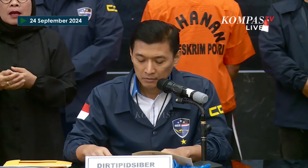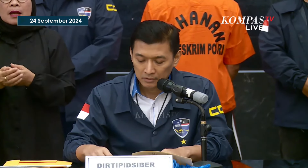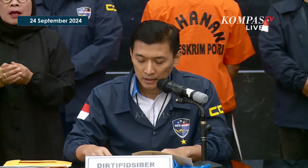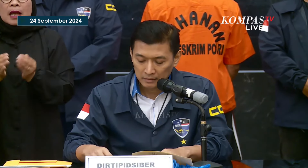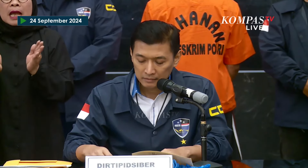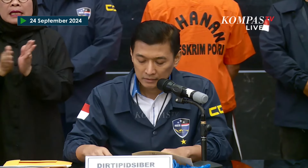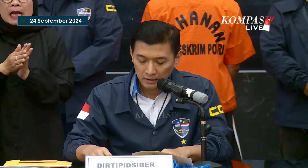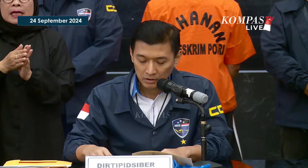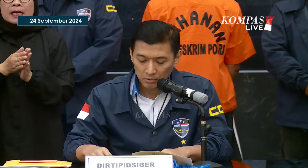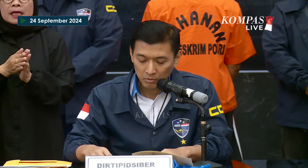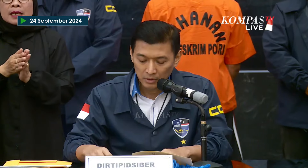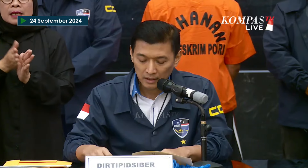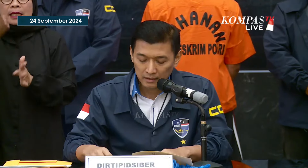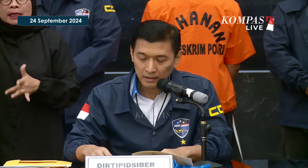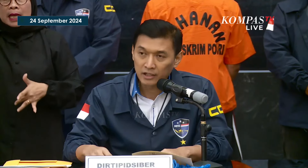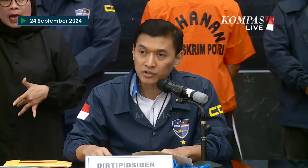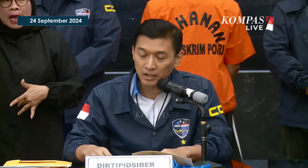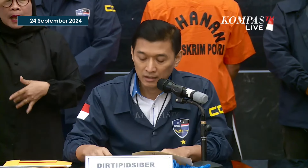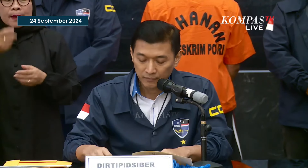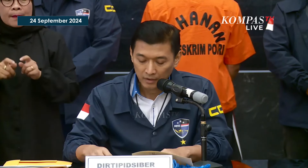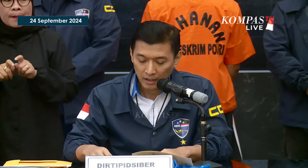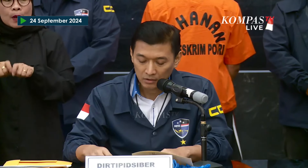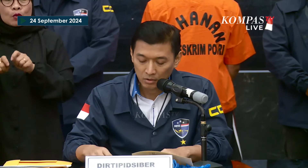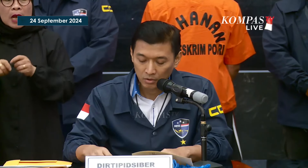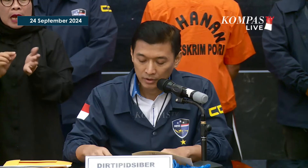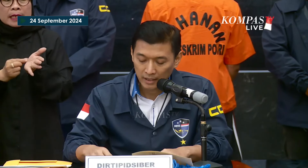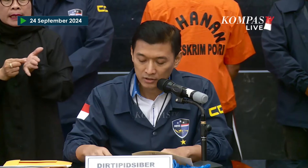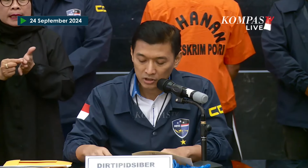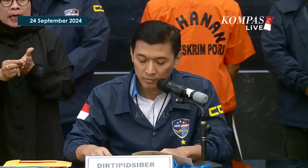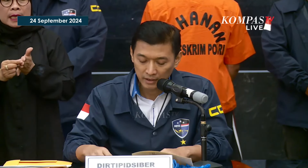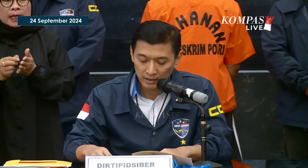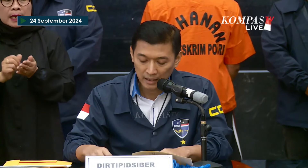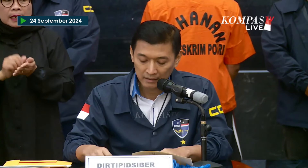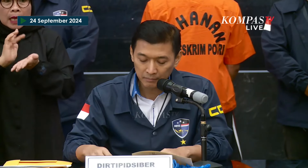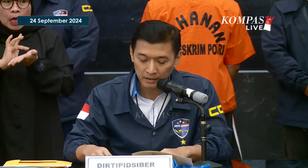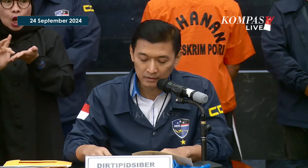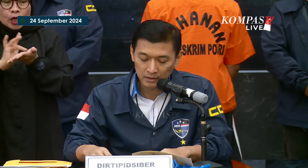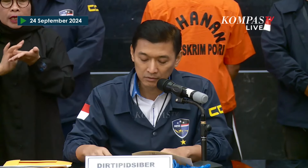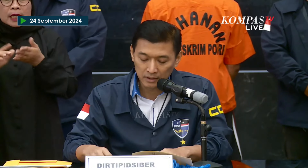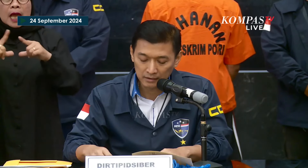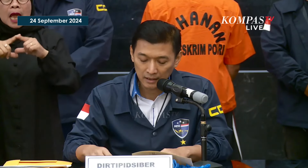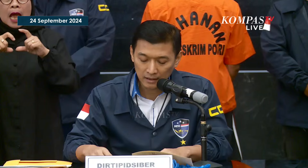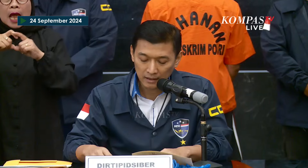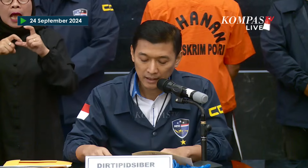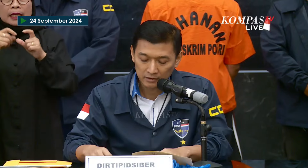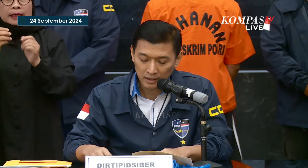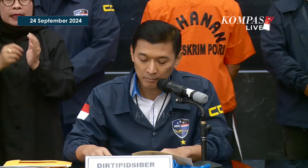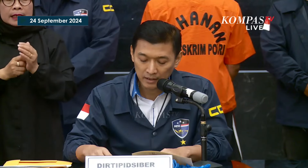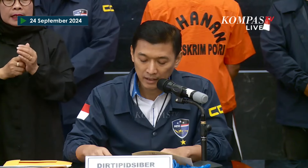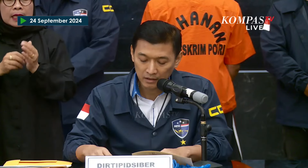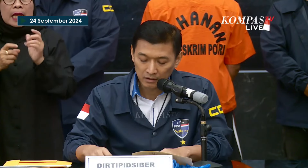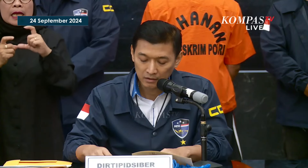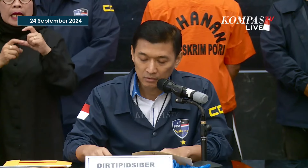yang bersangkutan itu menggunakan kredensial atau login akses milik admin satu data